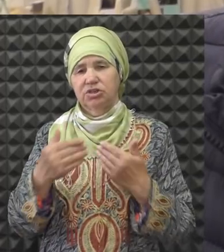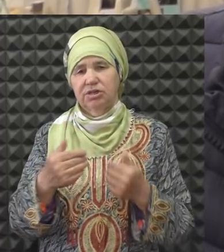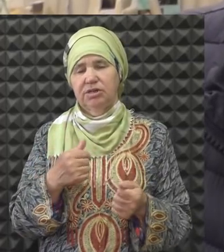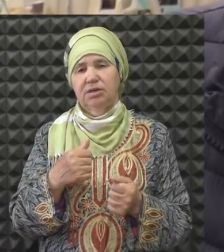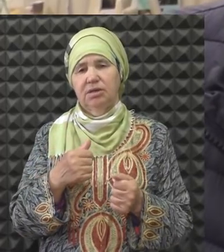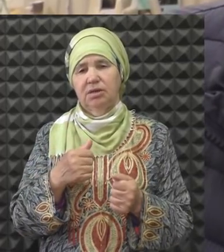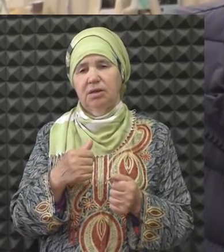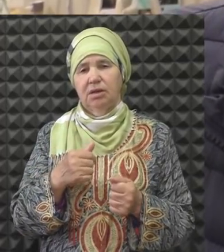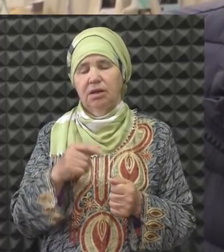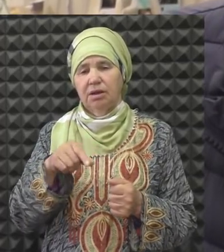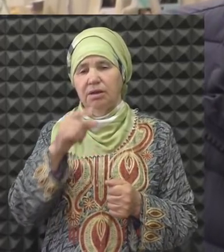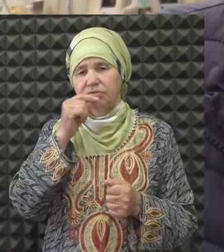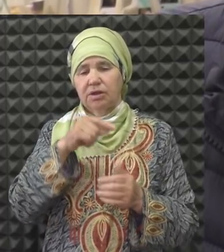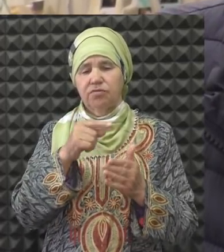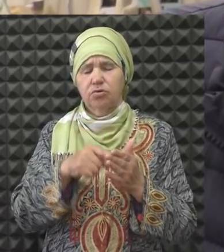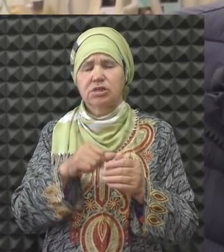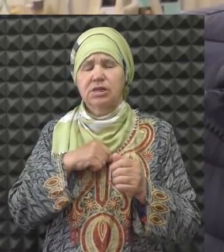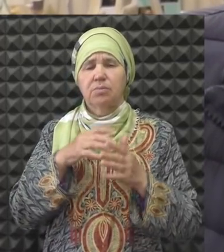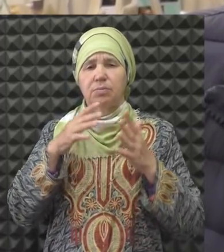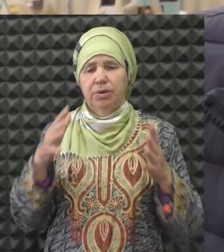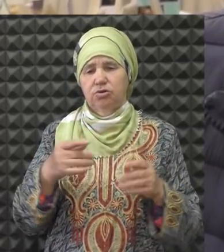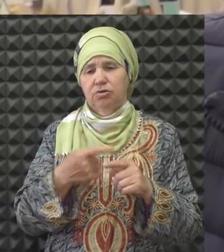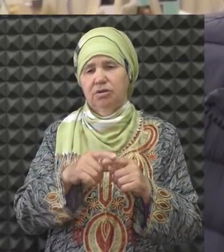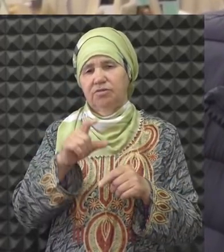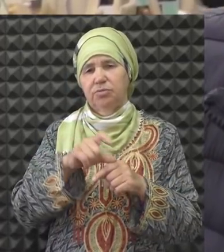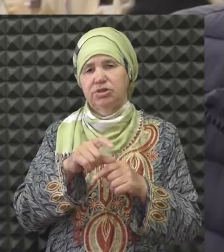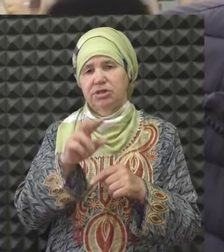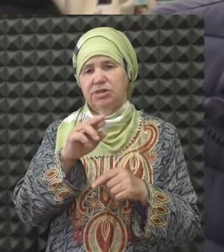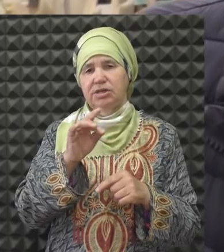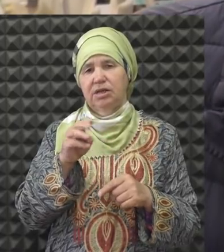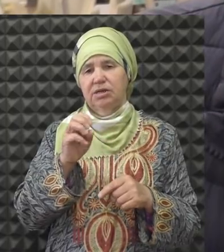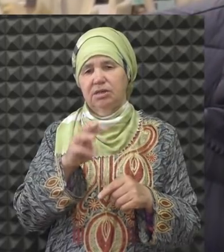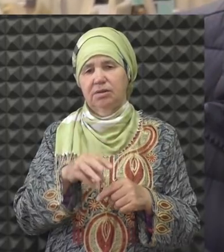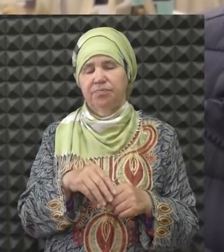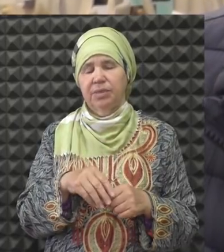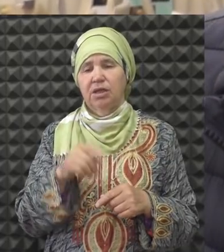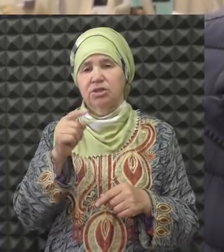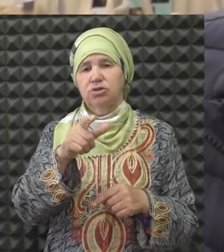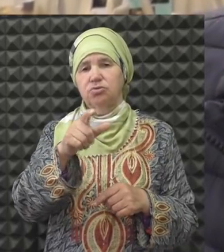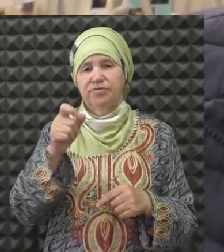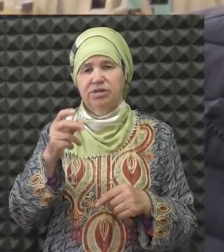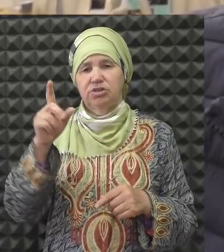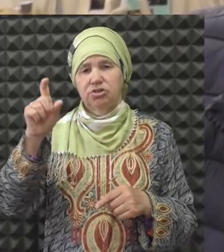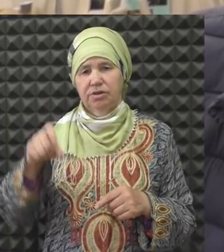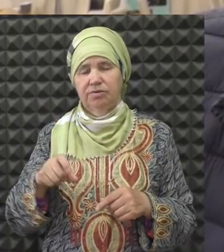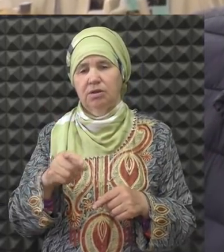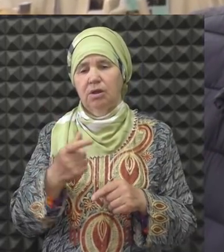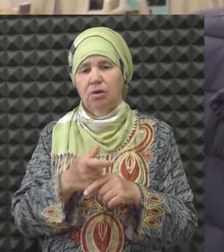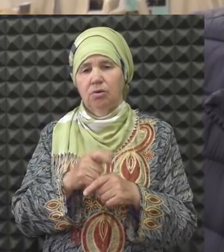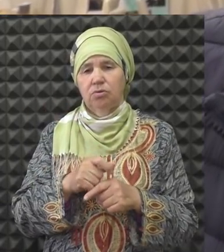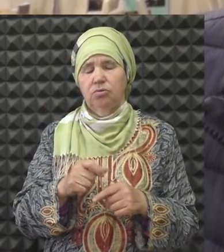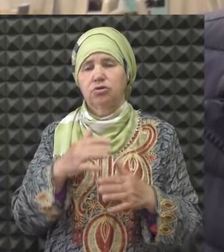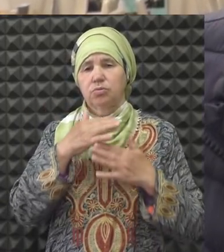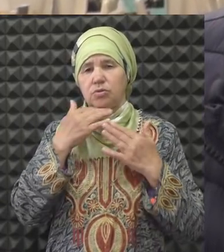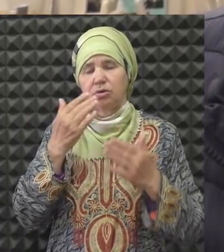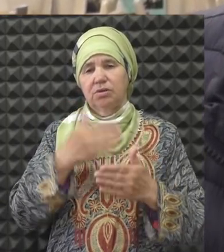самый большой ифтар в городе, который организуется ежедневно, да, 1200 человек. А во-вторых,